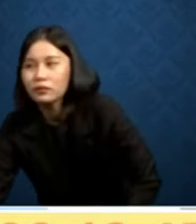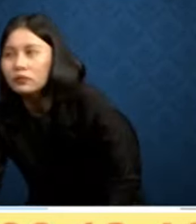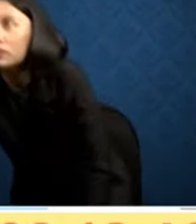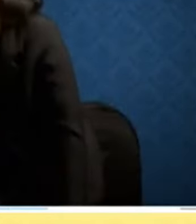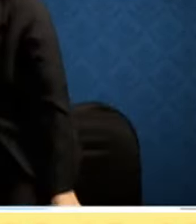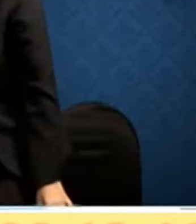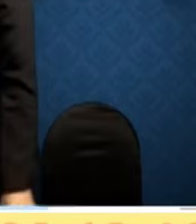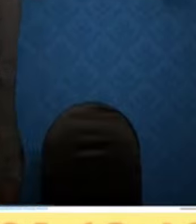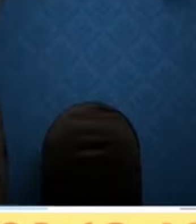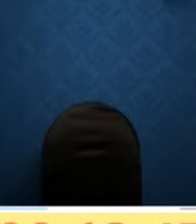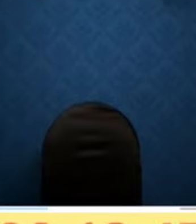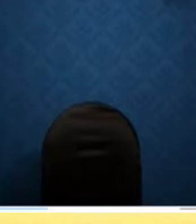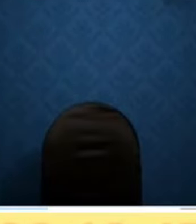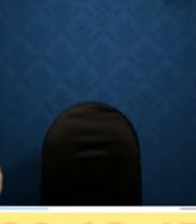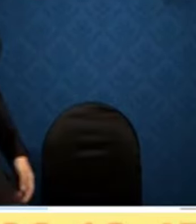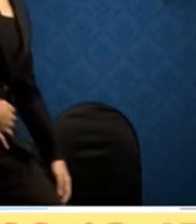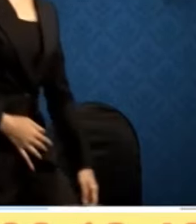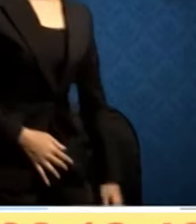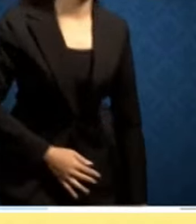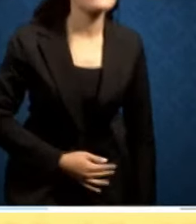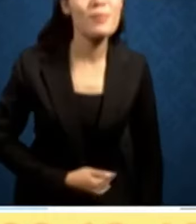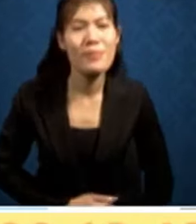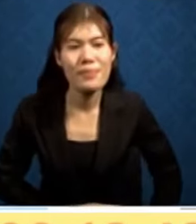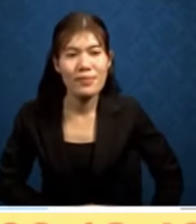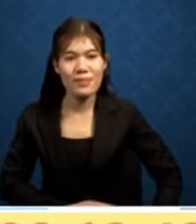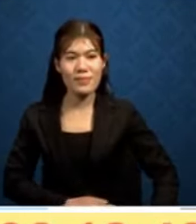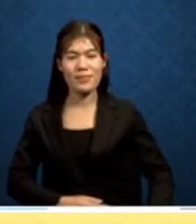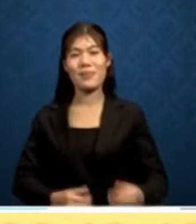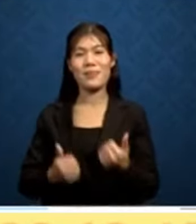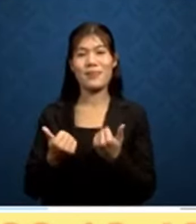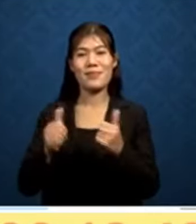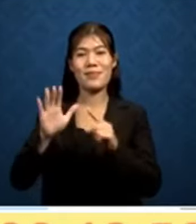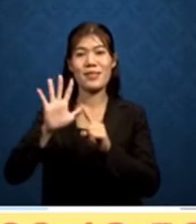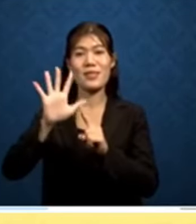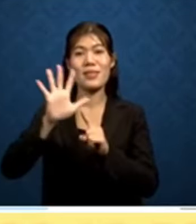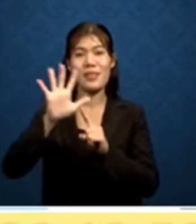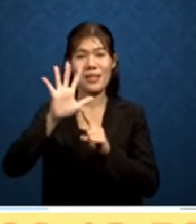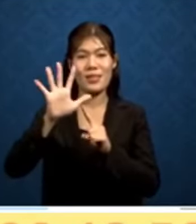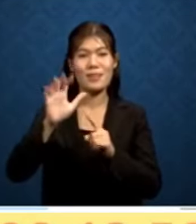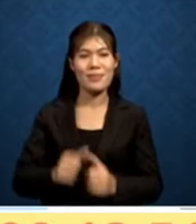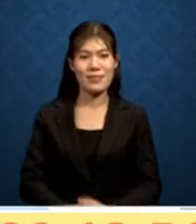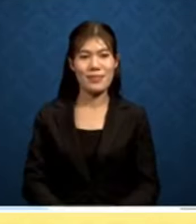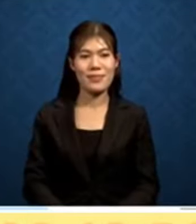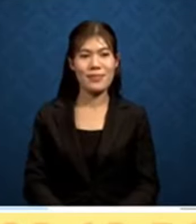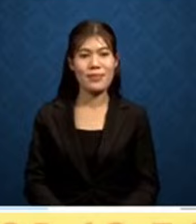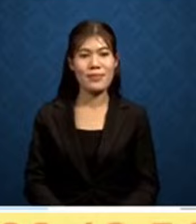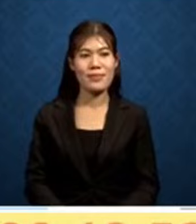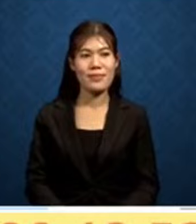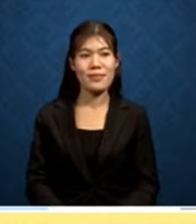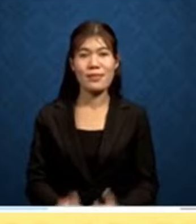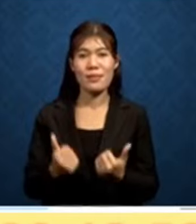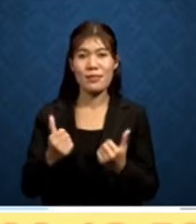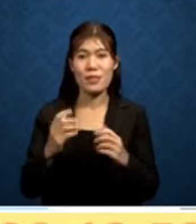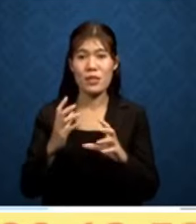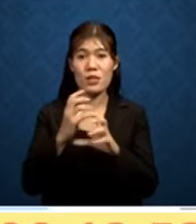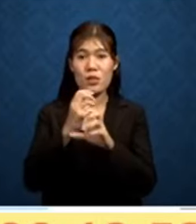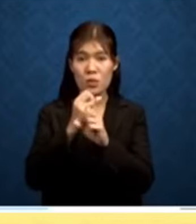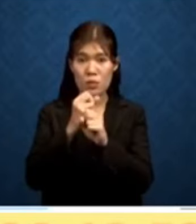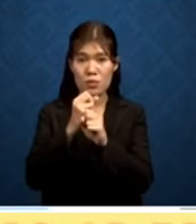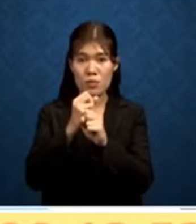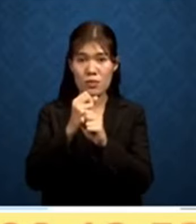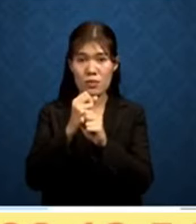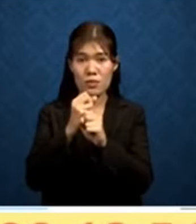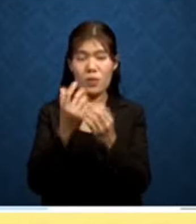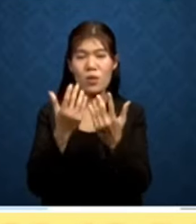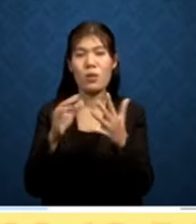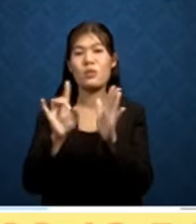ทนี้มาถงข้อท 5ข้อนี้เนี่ยแบนี้ปล withoutแลนสดุปร Laurj Sandra.อีกนดเดวคร